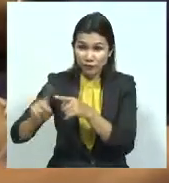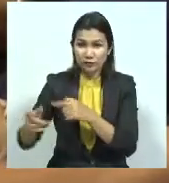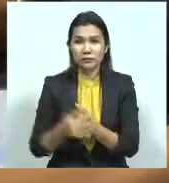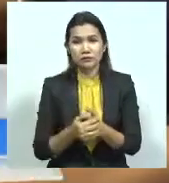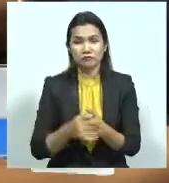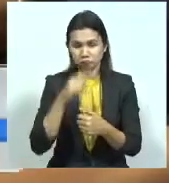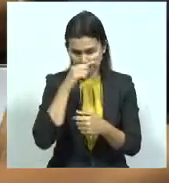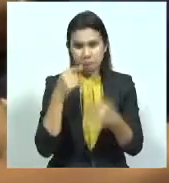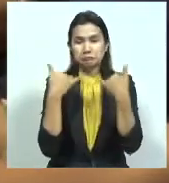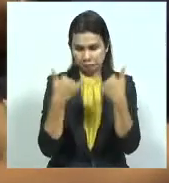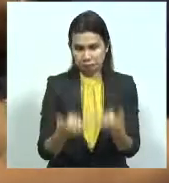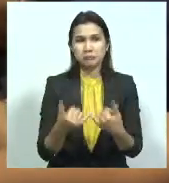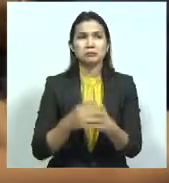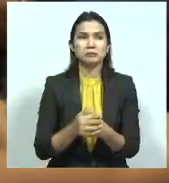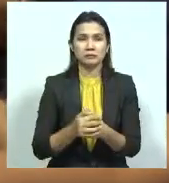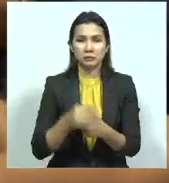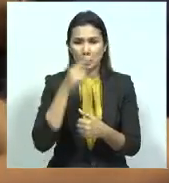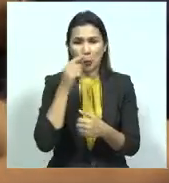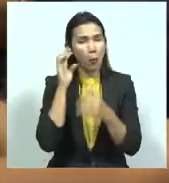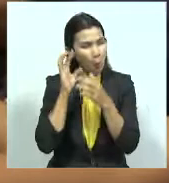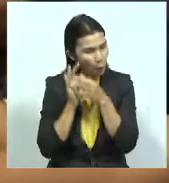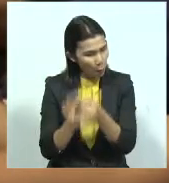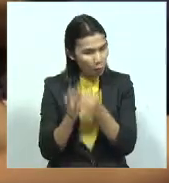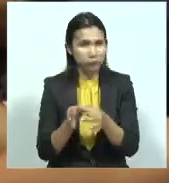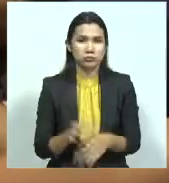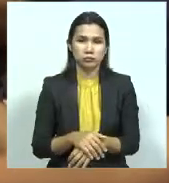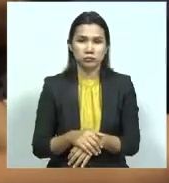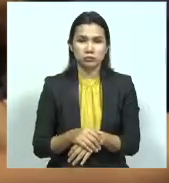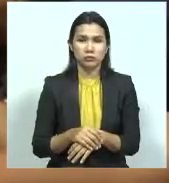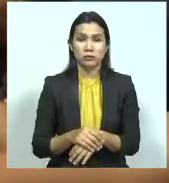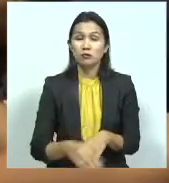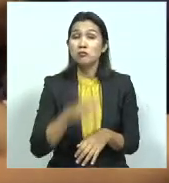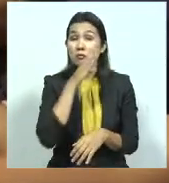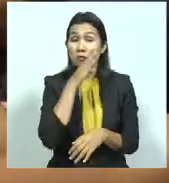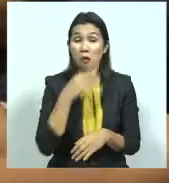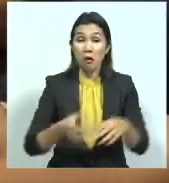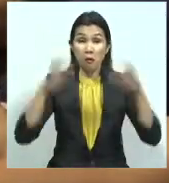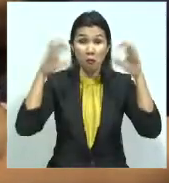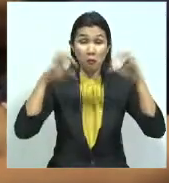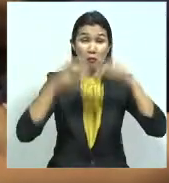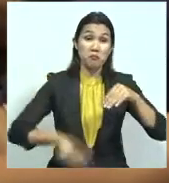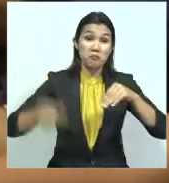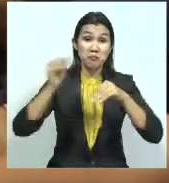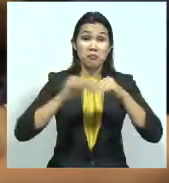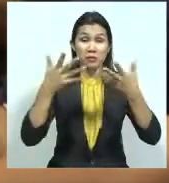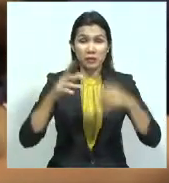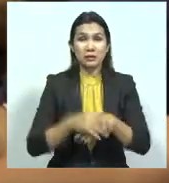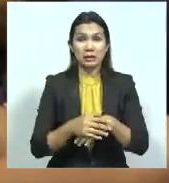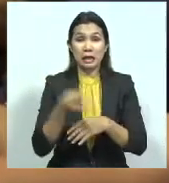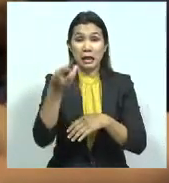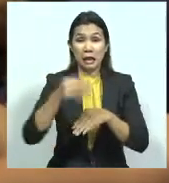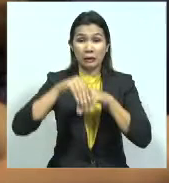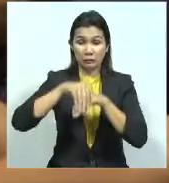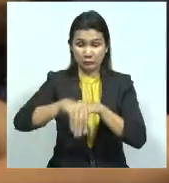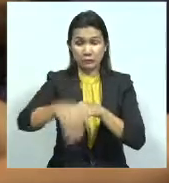ถือว่าวิกฤตและก็น่าเป็นห่วงและโดยเฉพาะอย่างยิ่งถ้าไม่มีฝนเติมลงมาเนี่ยข้าวที่ปลูกไปแล้